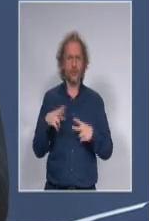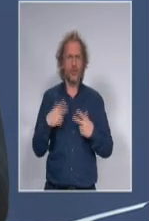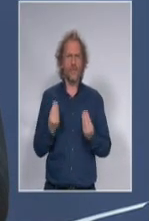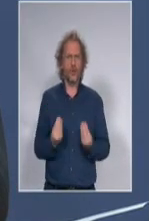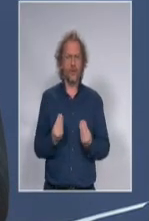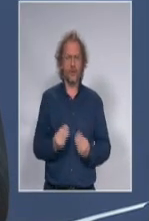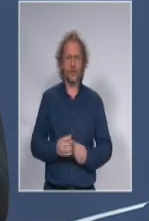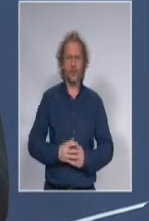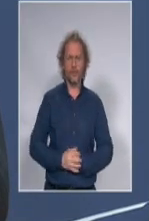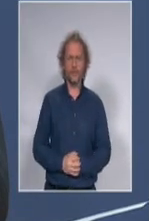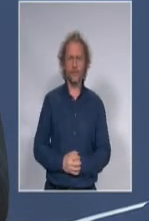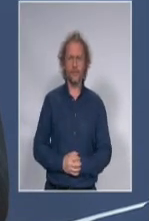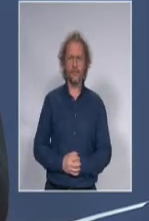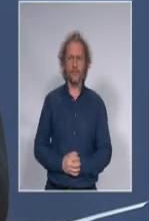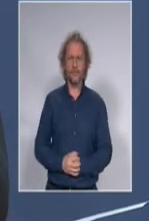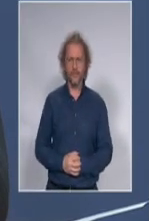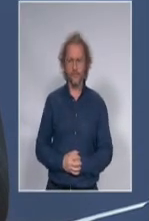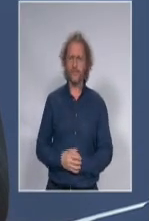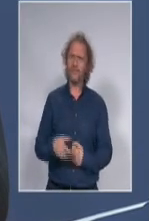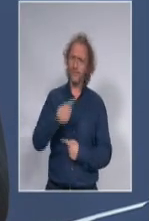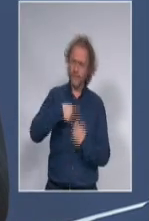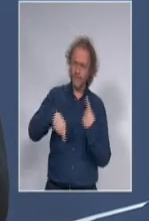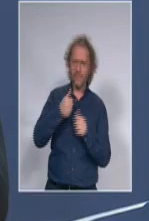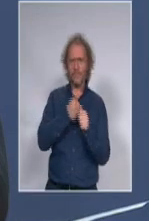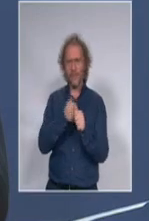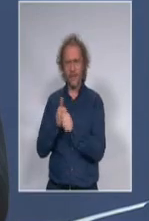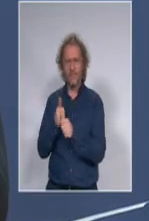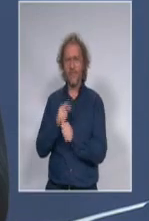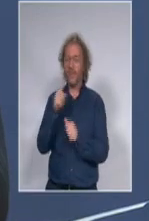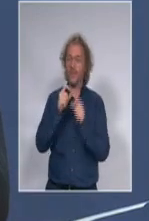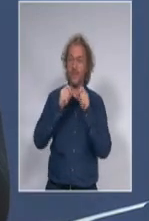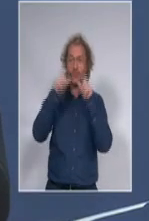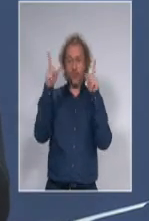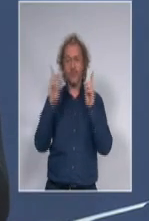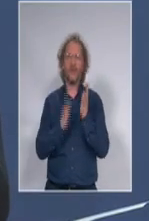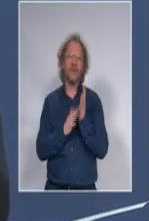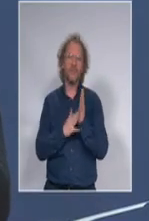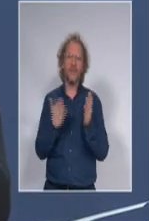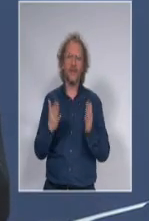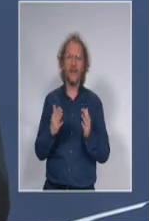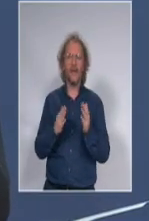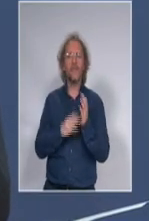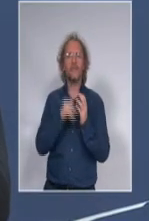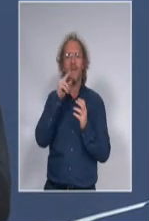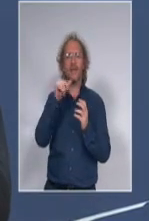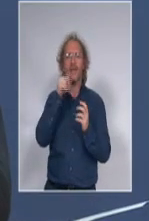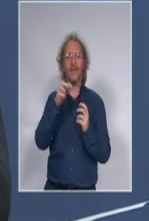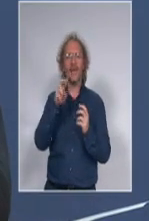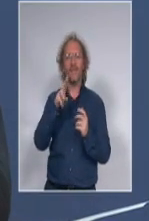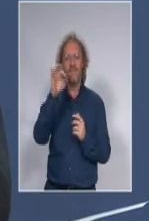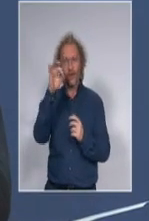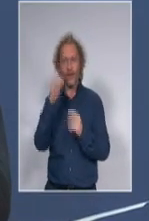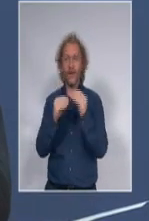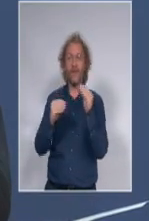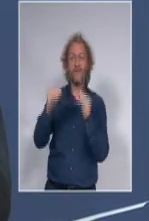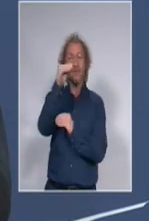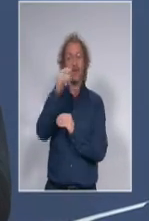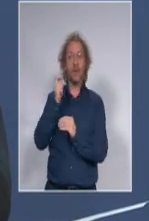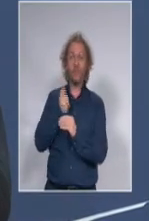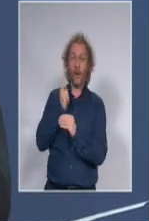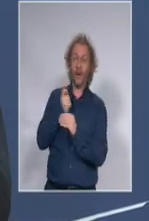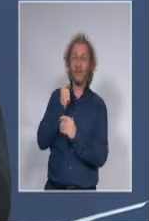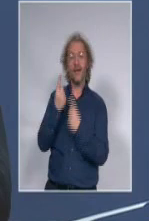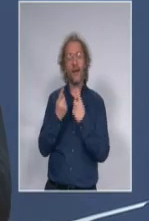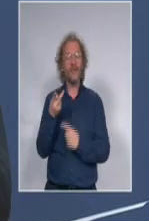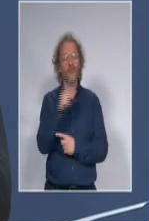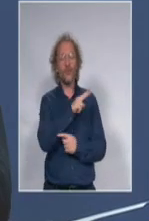Pratit ćemo, tako da nemojte da se začudite ako u Mirijevu budete videli veći broj policajaca ili u nekim drugim naseljima, dakle, i u nekim mestima